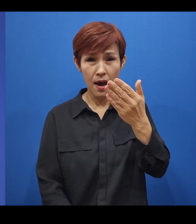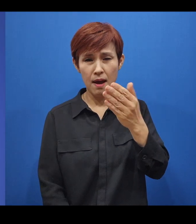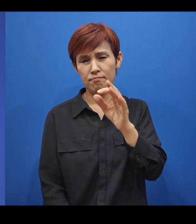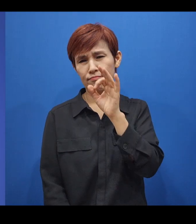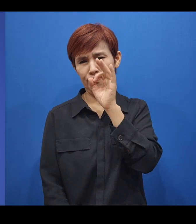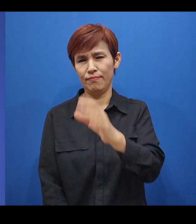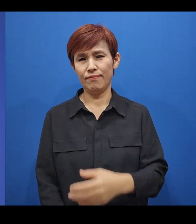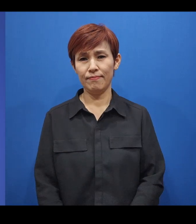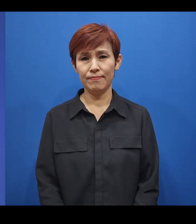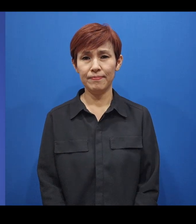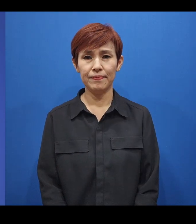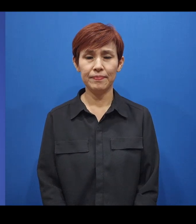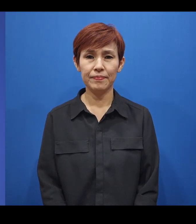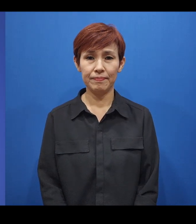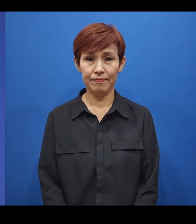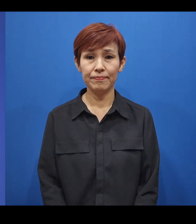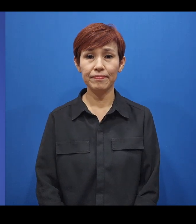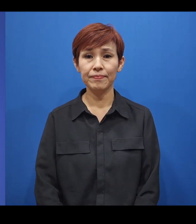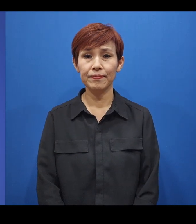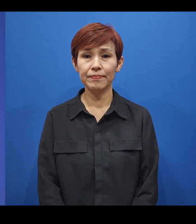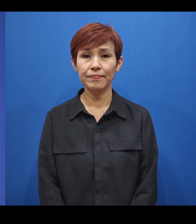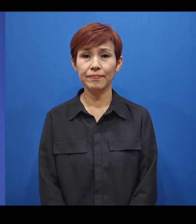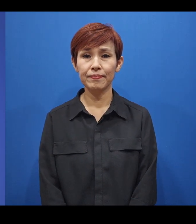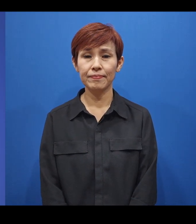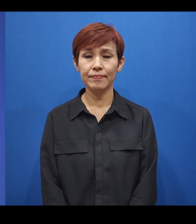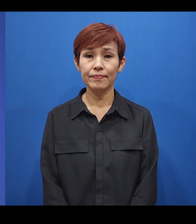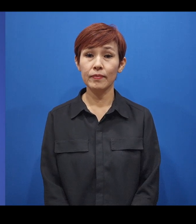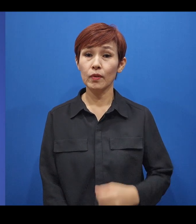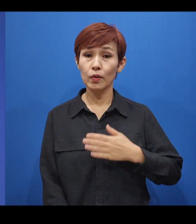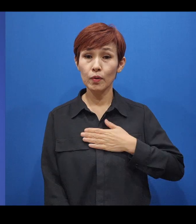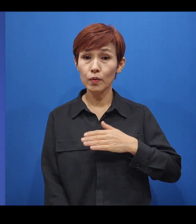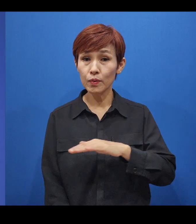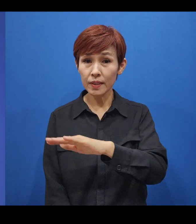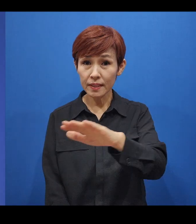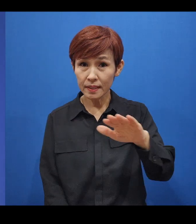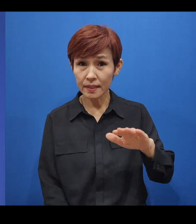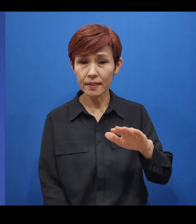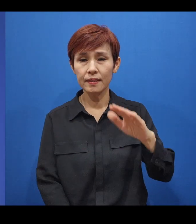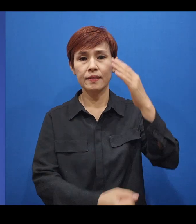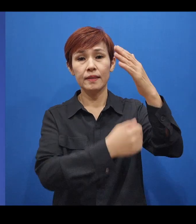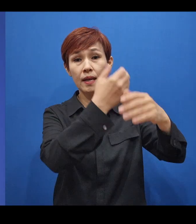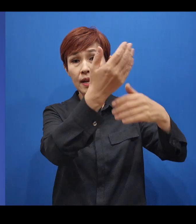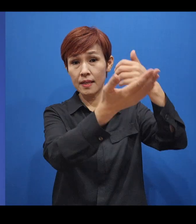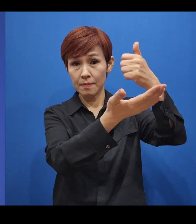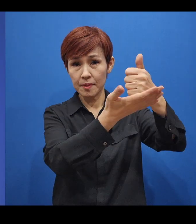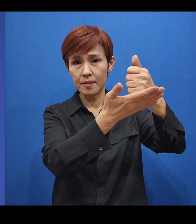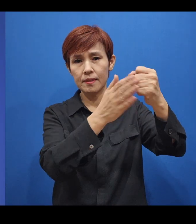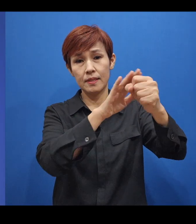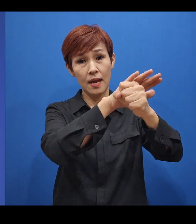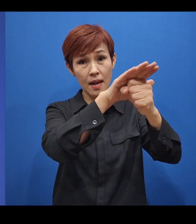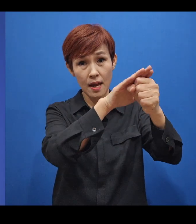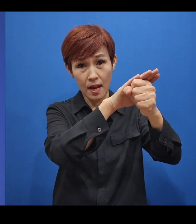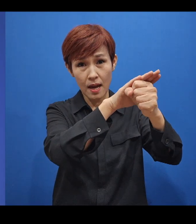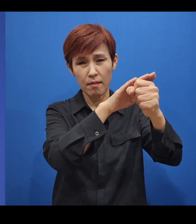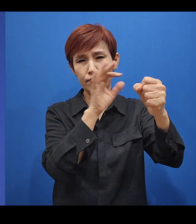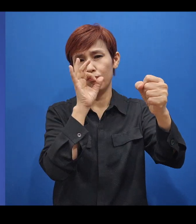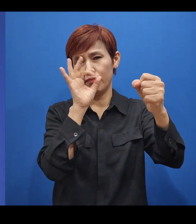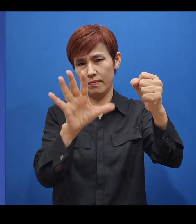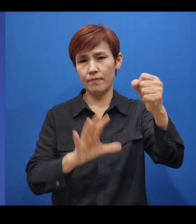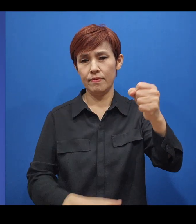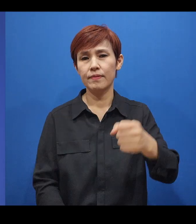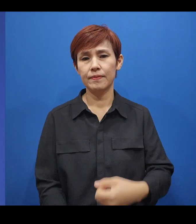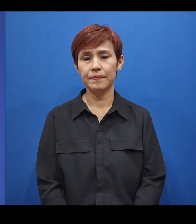이 질문에 대한 대답도 정해졌습니다. 우리는 하나님을 사랑할 수